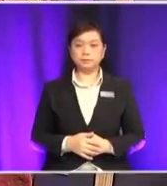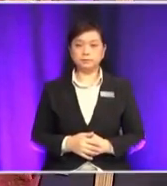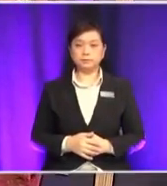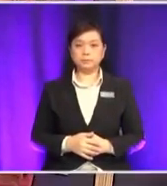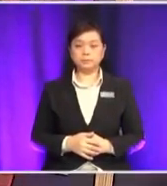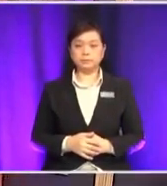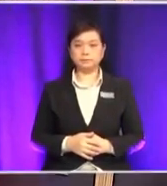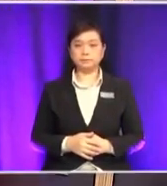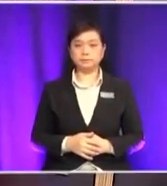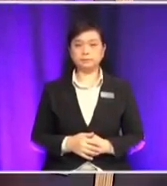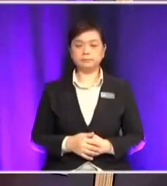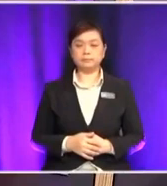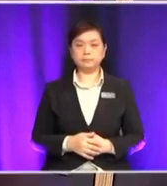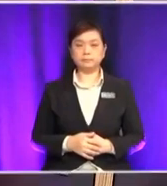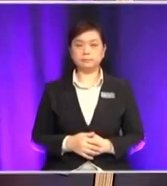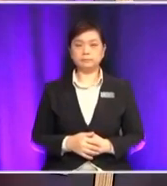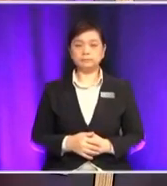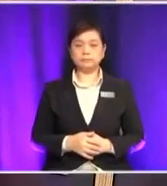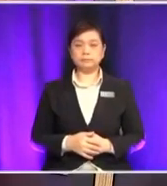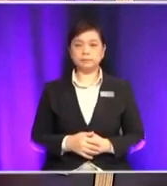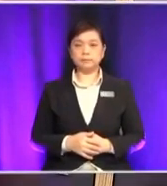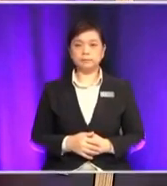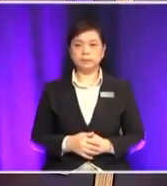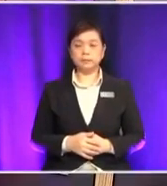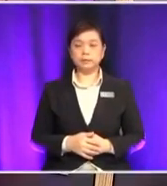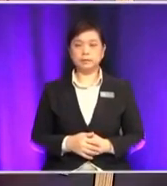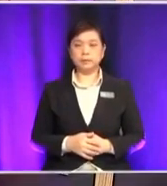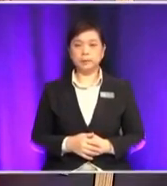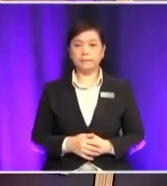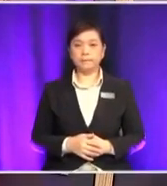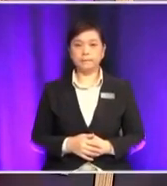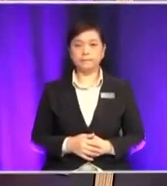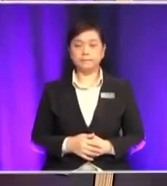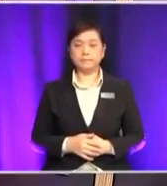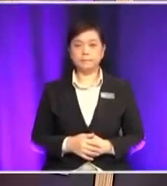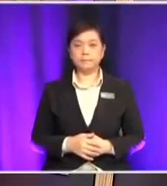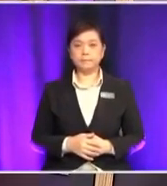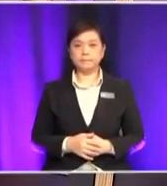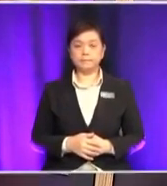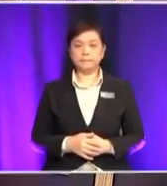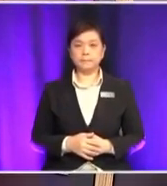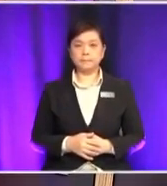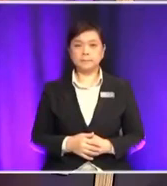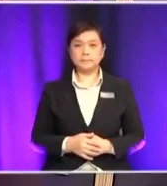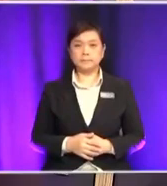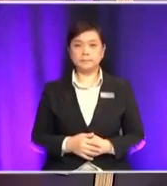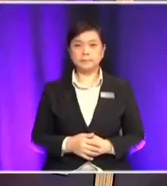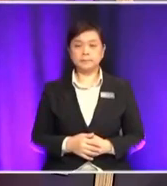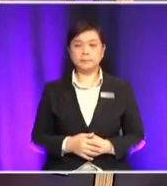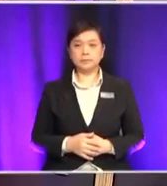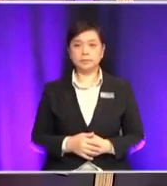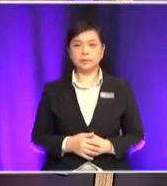kawan dia homolog Dia sudah pergi ke sel yang bertentangan yang kecil pula homolog Dia sudah pergi ke sel